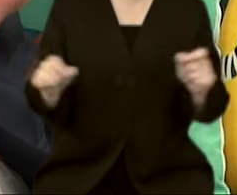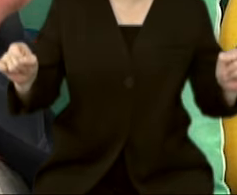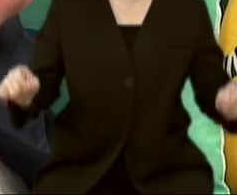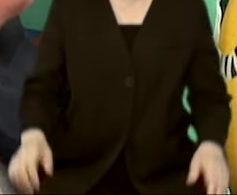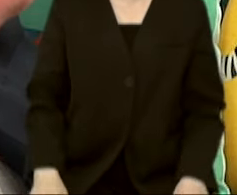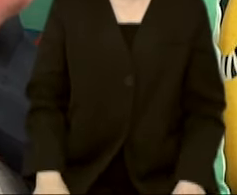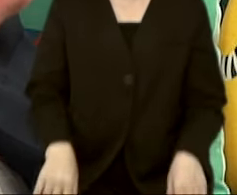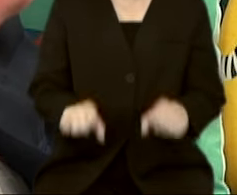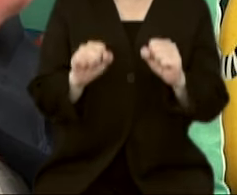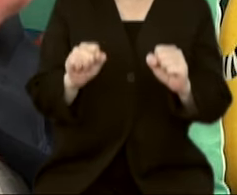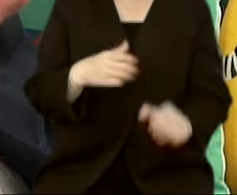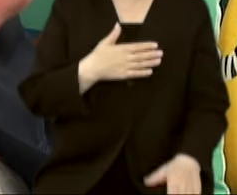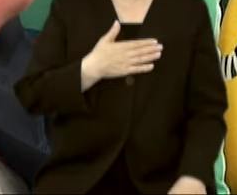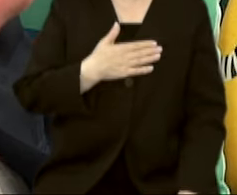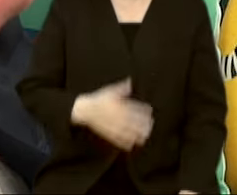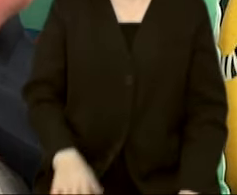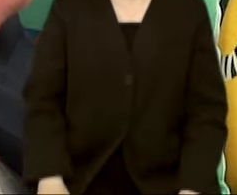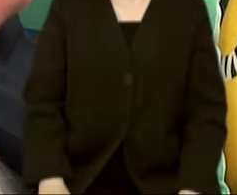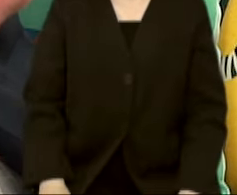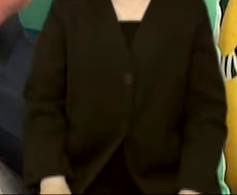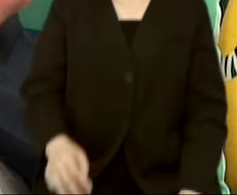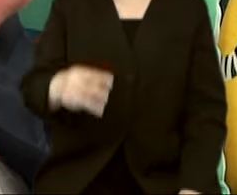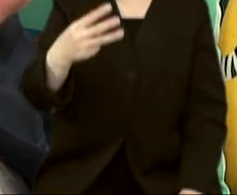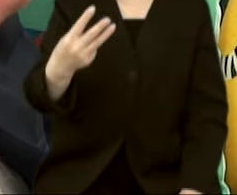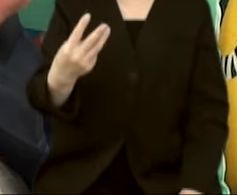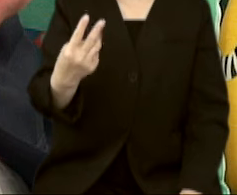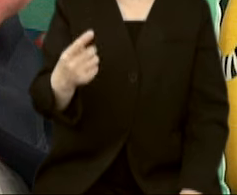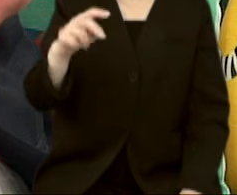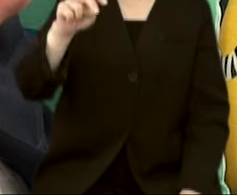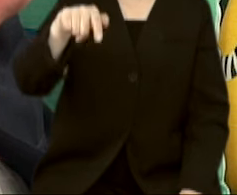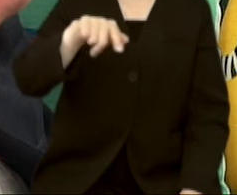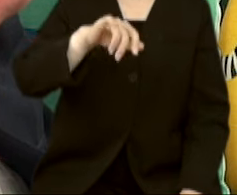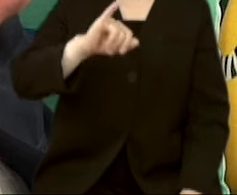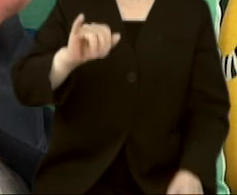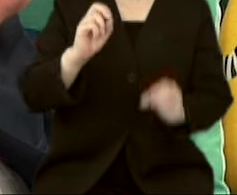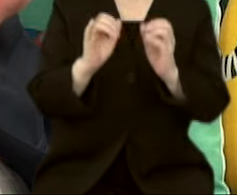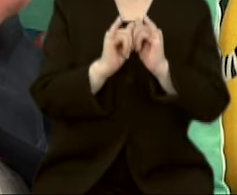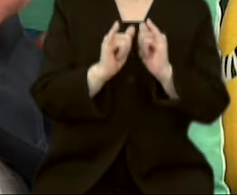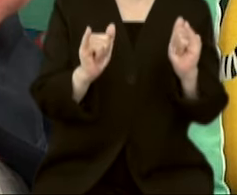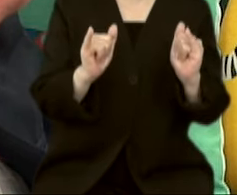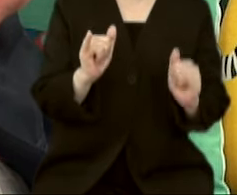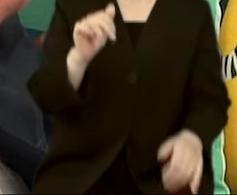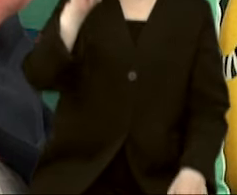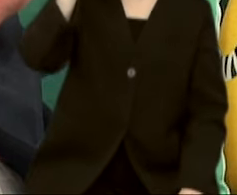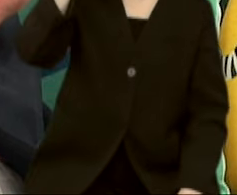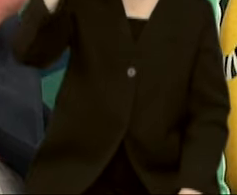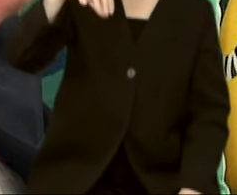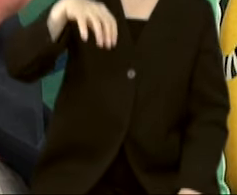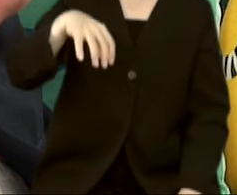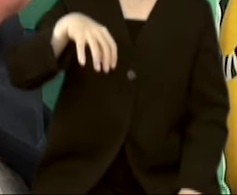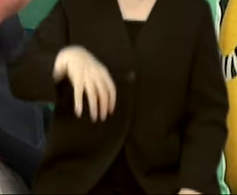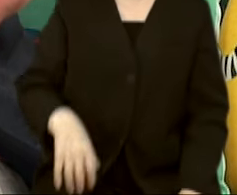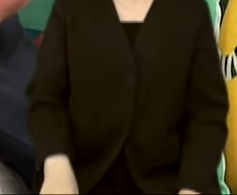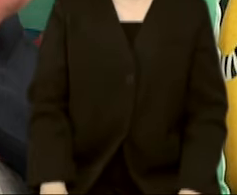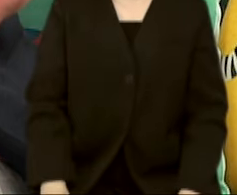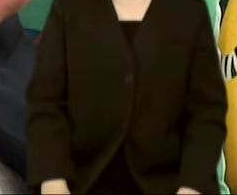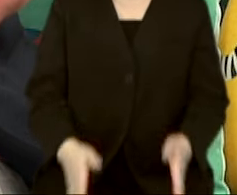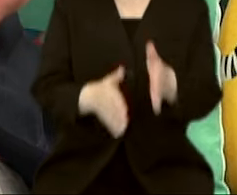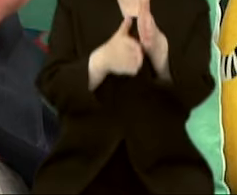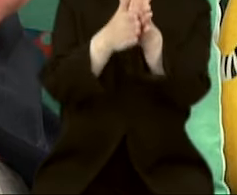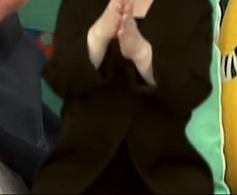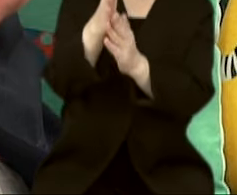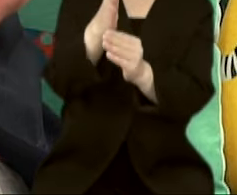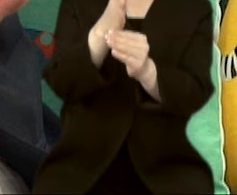선교사님. 안녕하십니까. 제가 로수길 선교사님입니다. 네. 인도에서 캘카타에서 마다 테레사